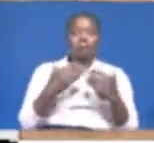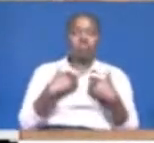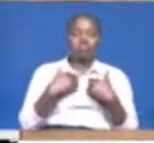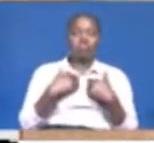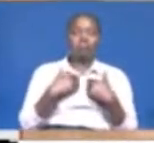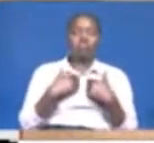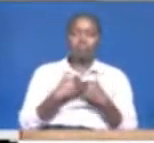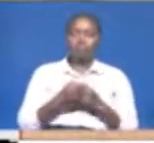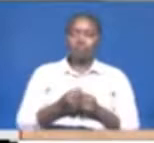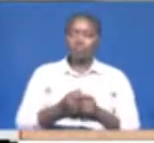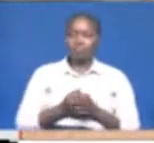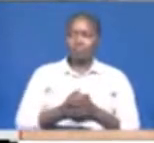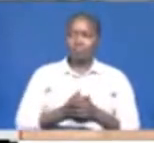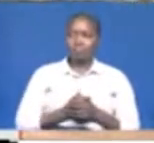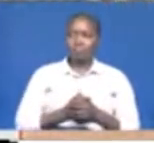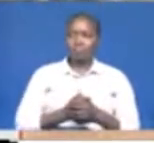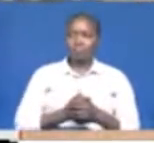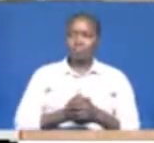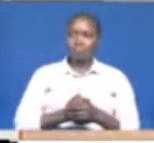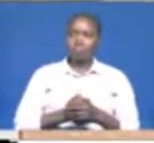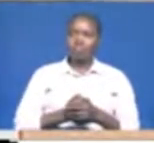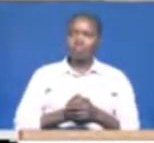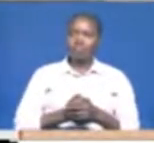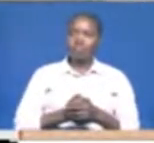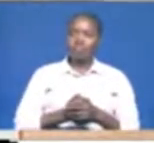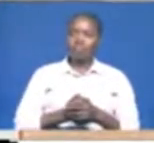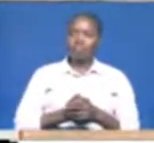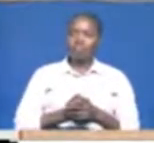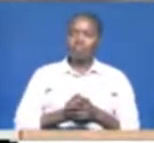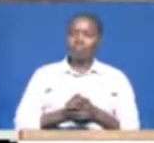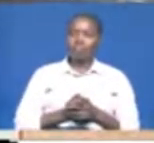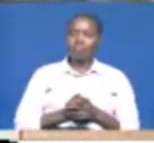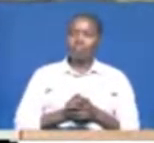akiwa gerezani. Frederick Muki, Kurunzi, Mashinani.